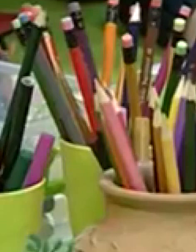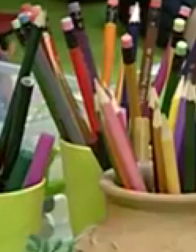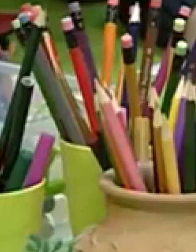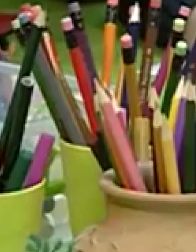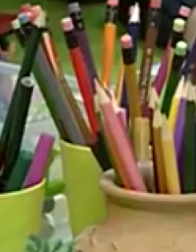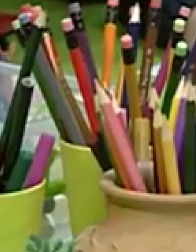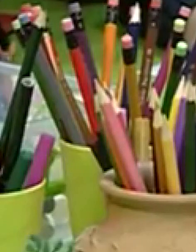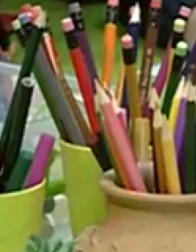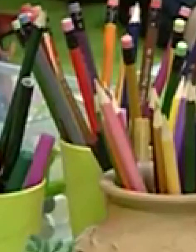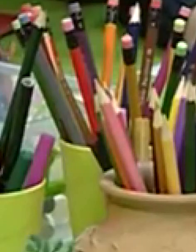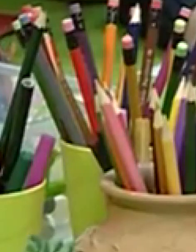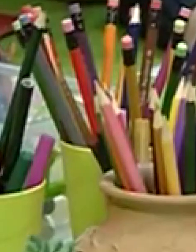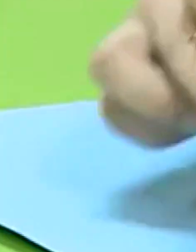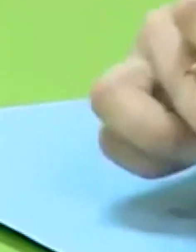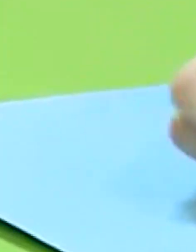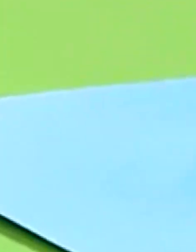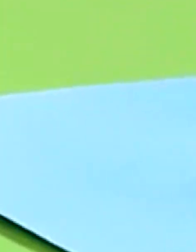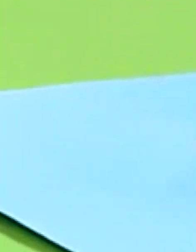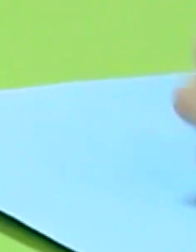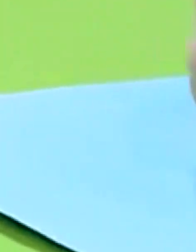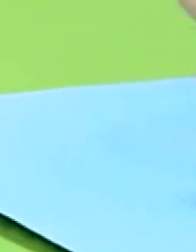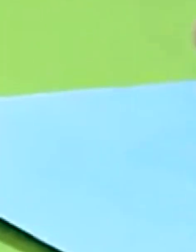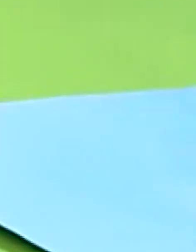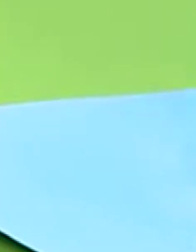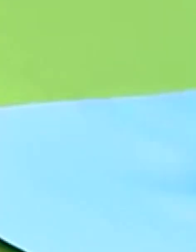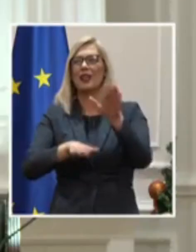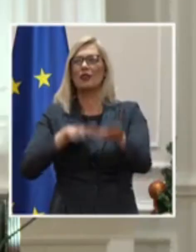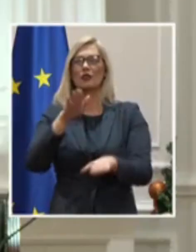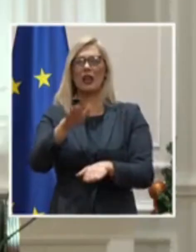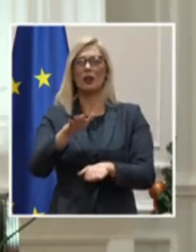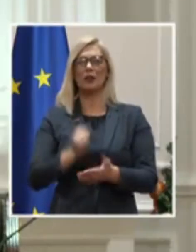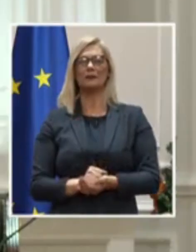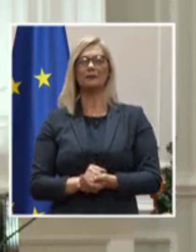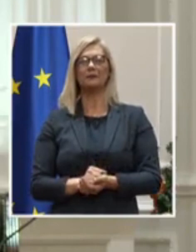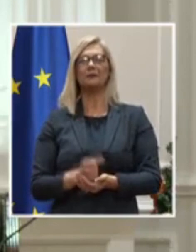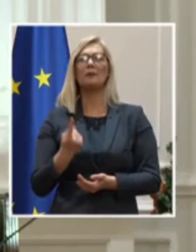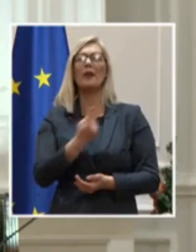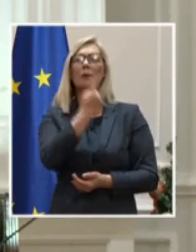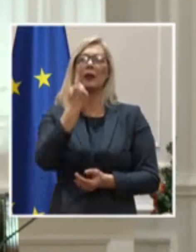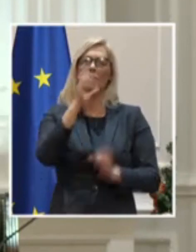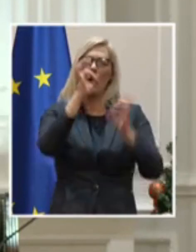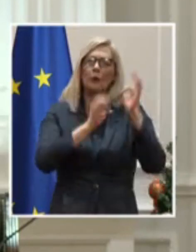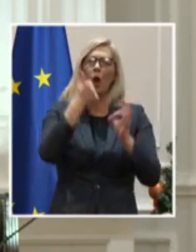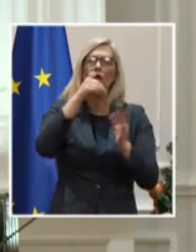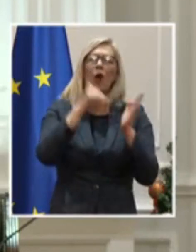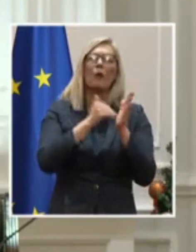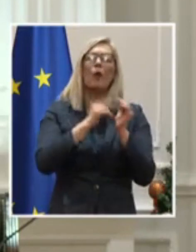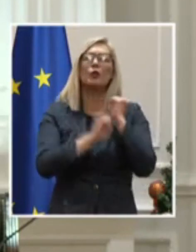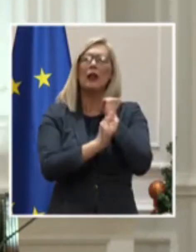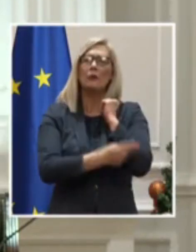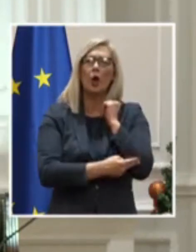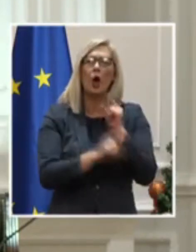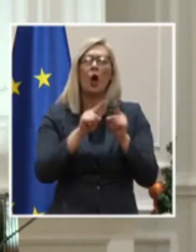степенот на инклузивност на националниот образовен систем. Од првично проценување на потребите на ученикот